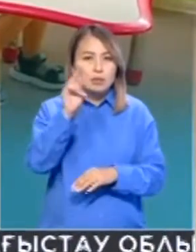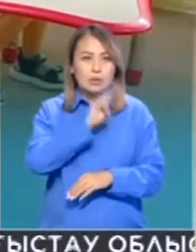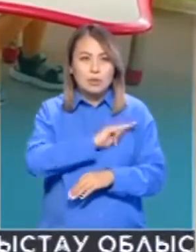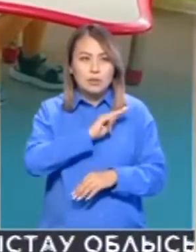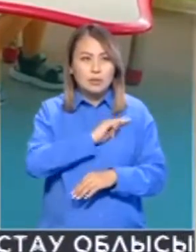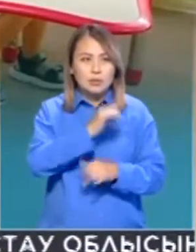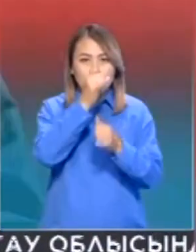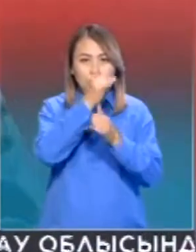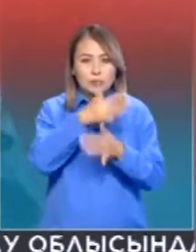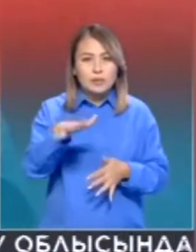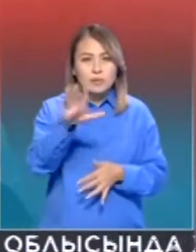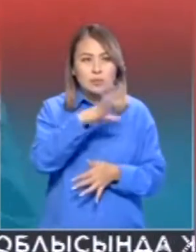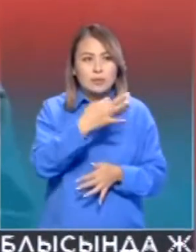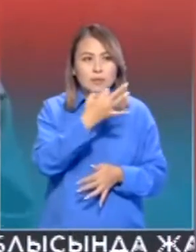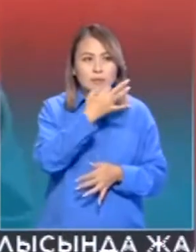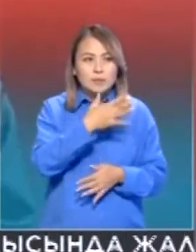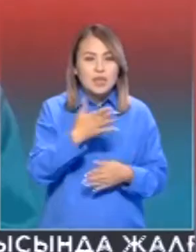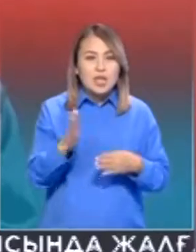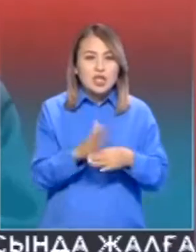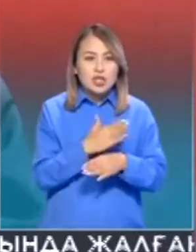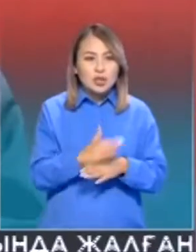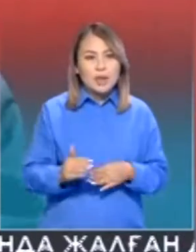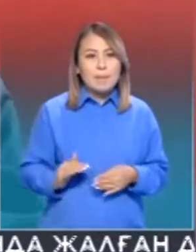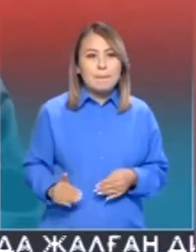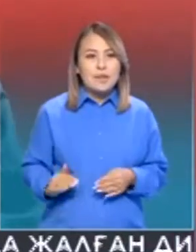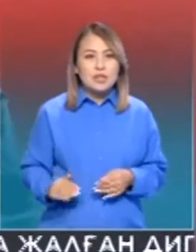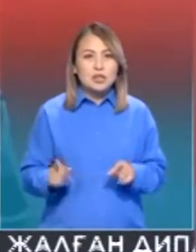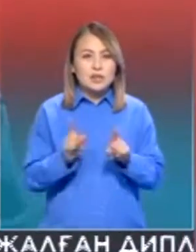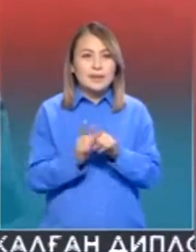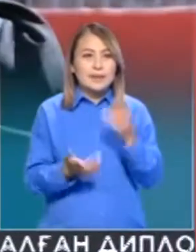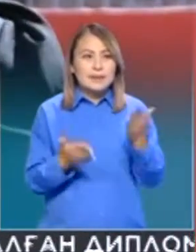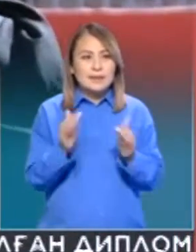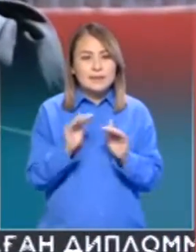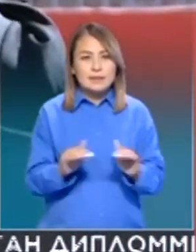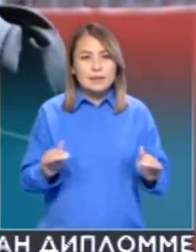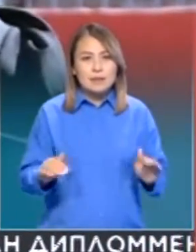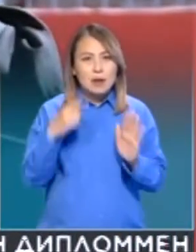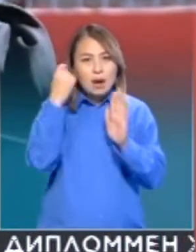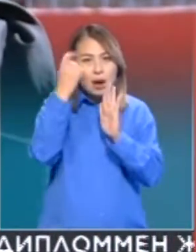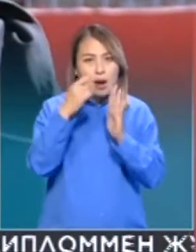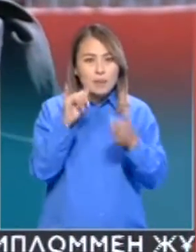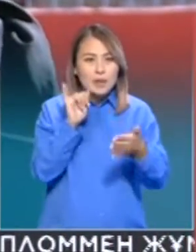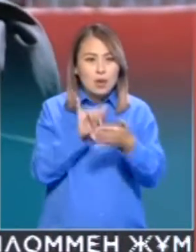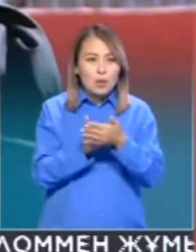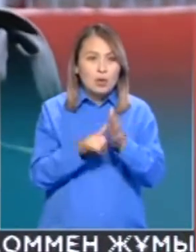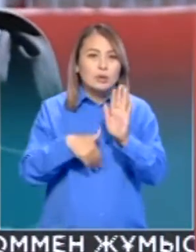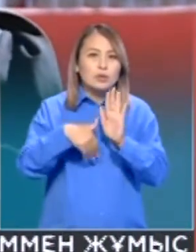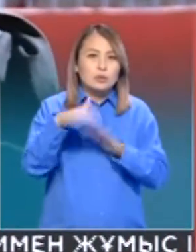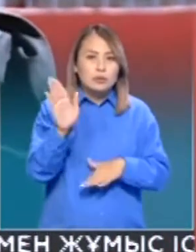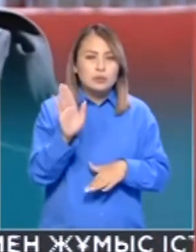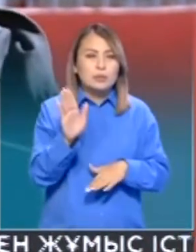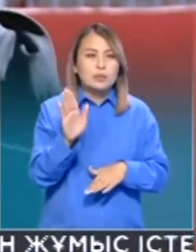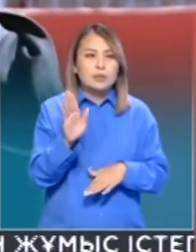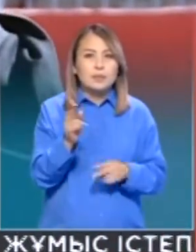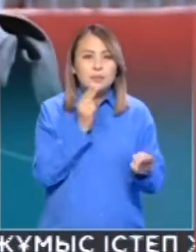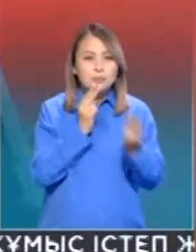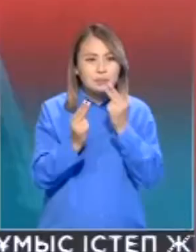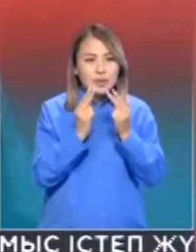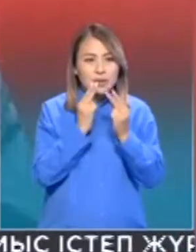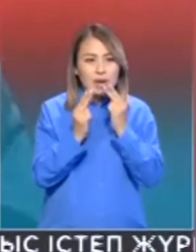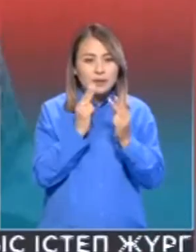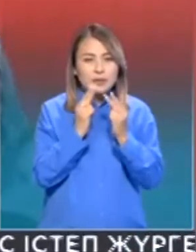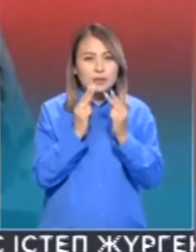ата-аналардың көңілінен шығып жатыр. Жекеменшік балабақшаны қолға алса деймін, камера қойған дұрыс. Питаниесі